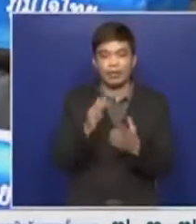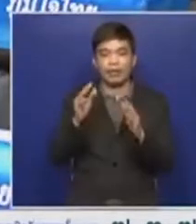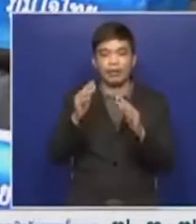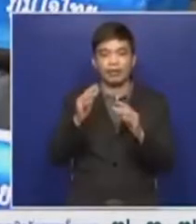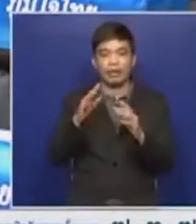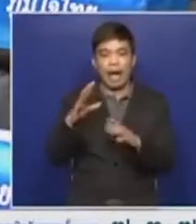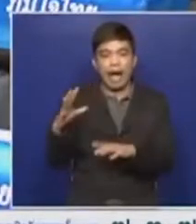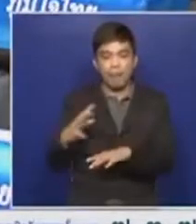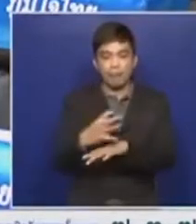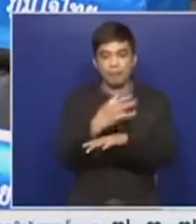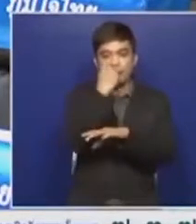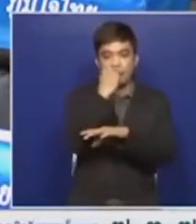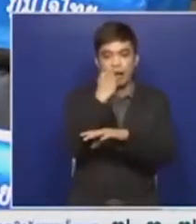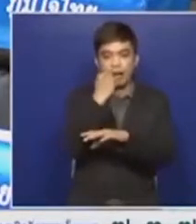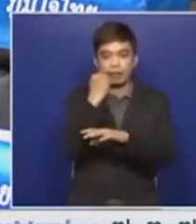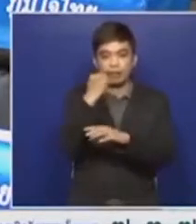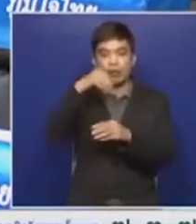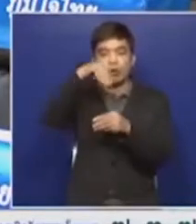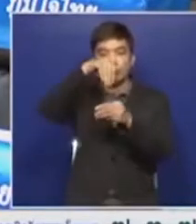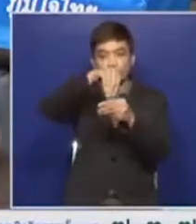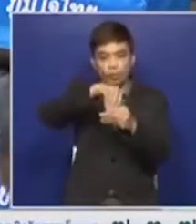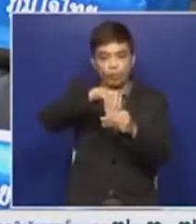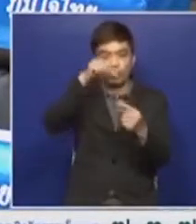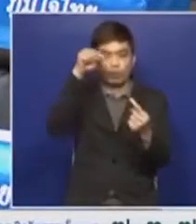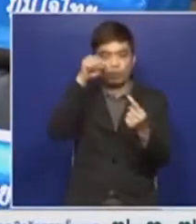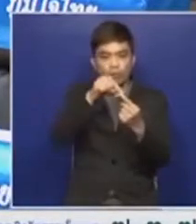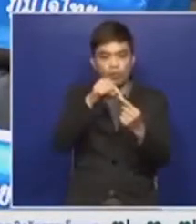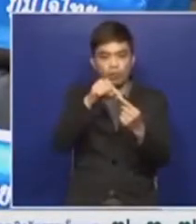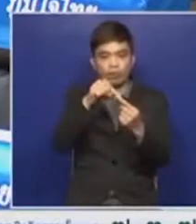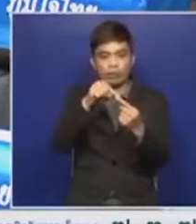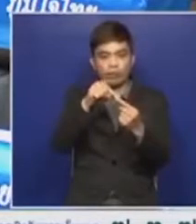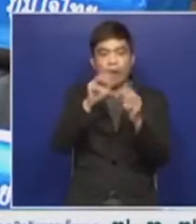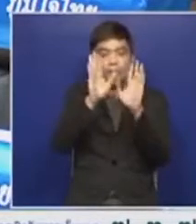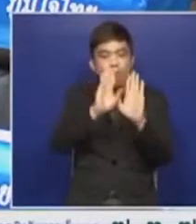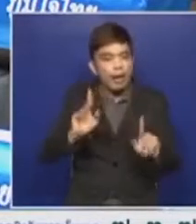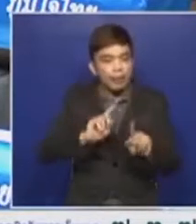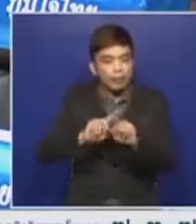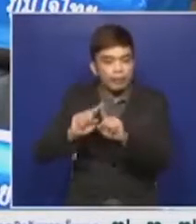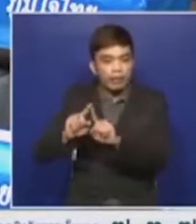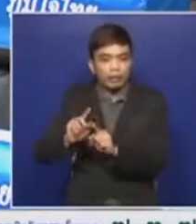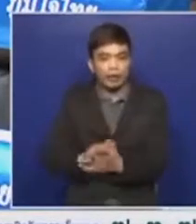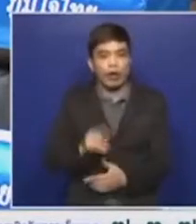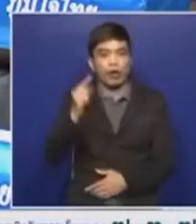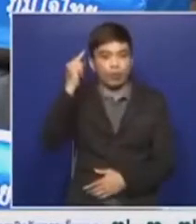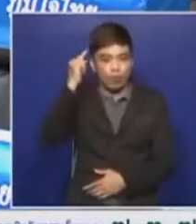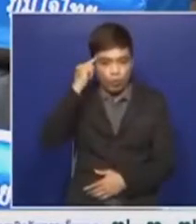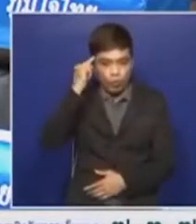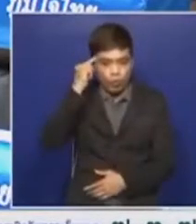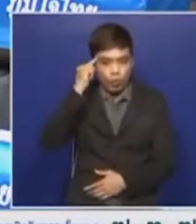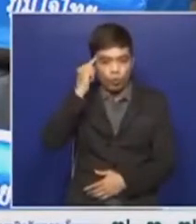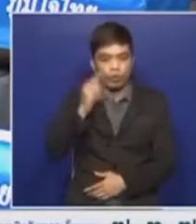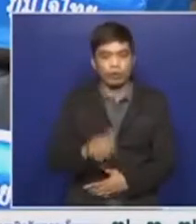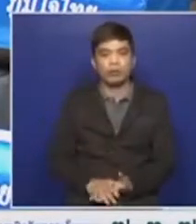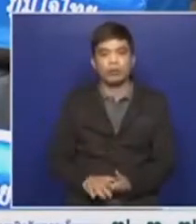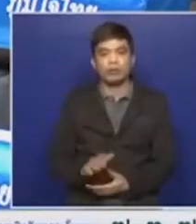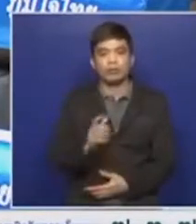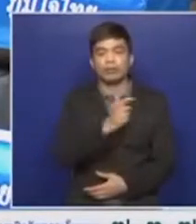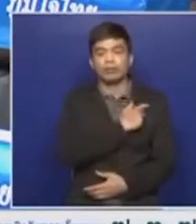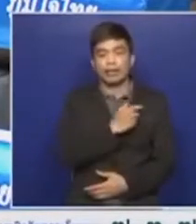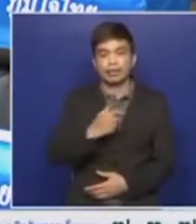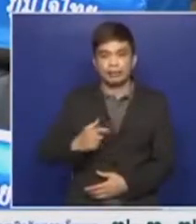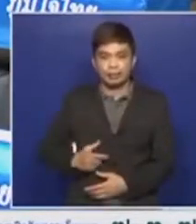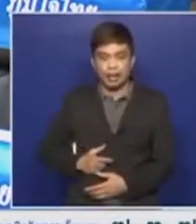รวมศูนย์อำนาจเอาไว้ที่สถาบันหลักของชาติมากน้อยเพียงใดพวกเขารู้ว่าสถาบันหลักของชาติ